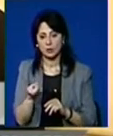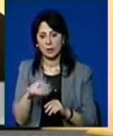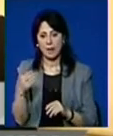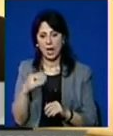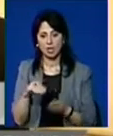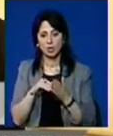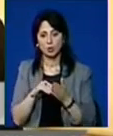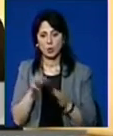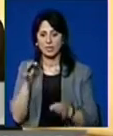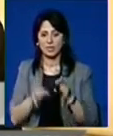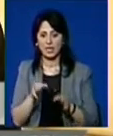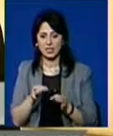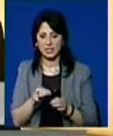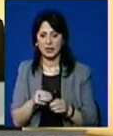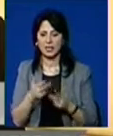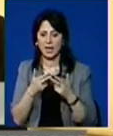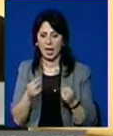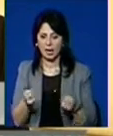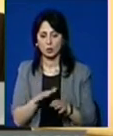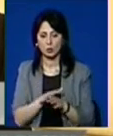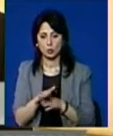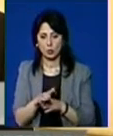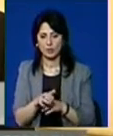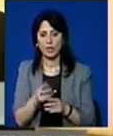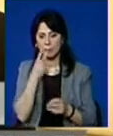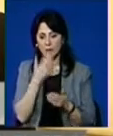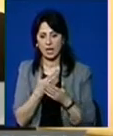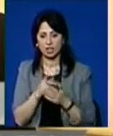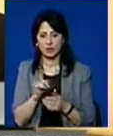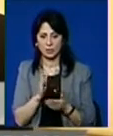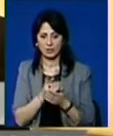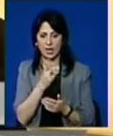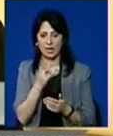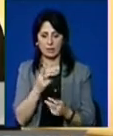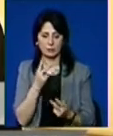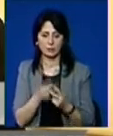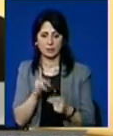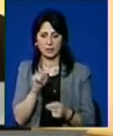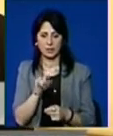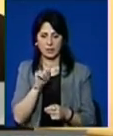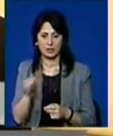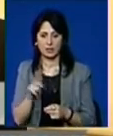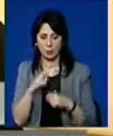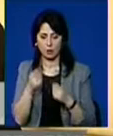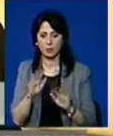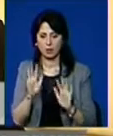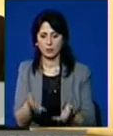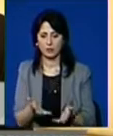ბრალდების მხარე შუამდგომლობა სასამართლომ გაიზიარა სრულად და მიიჩნია, რომ ეს იყო ერთადერთი აღკვეთის ღონისძიება, რომელიც